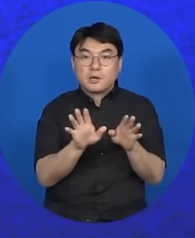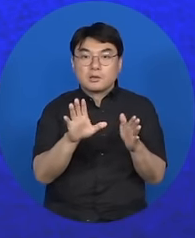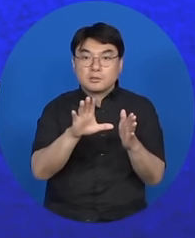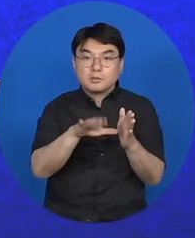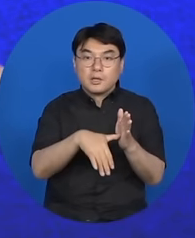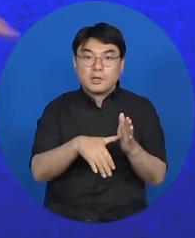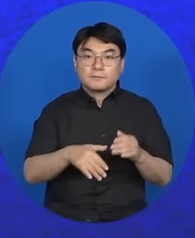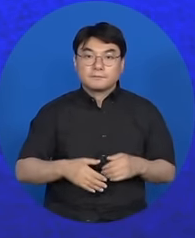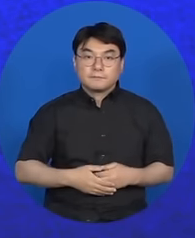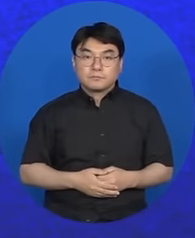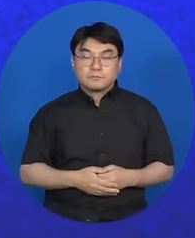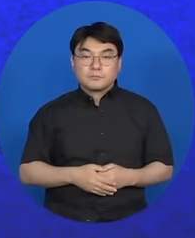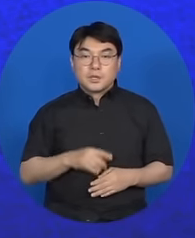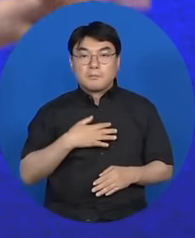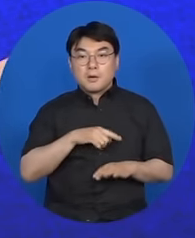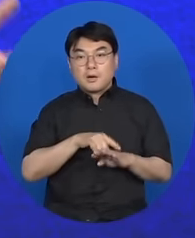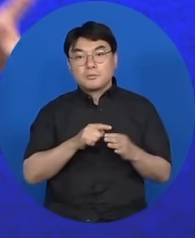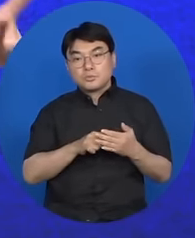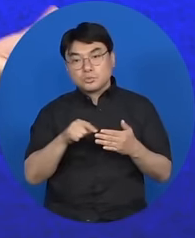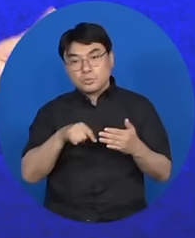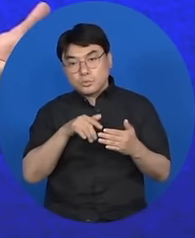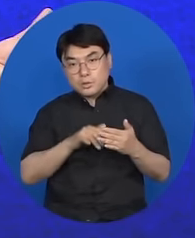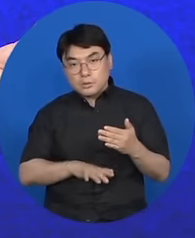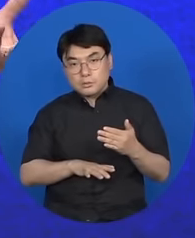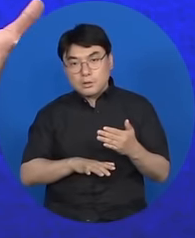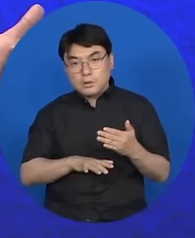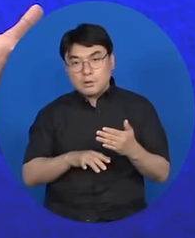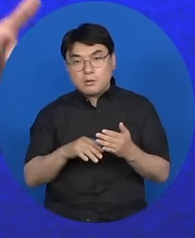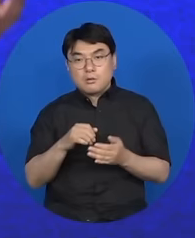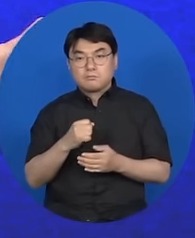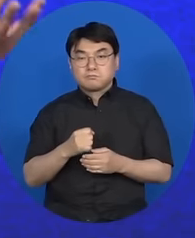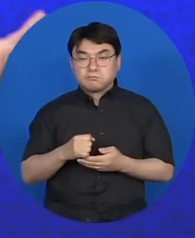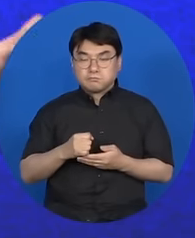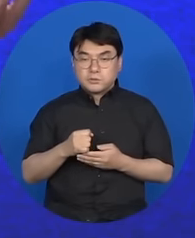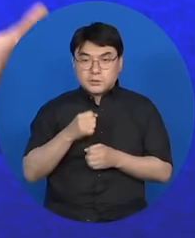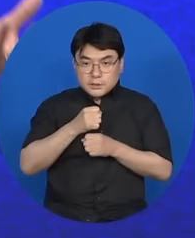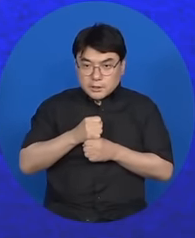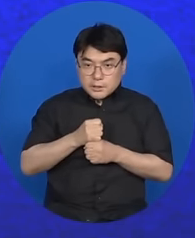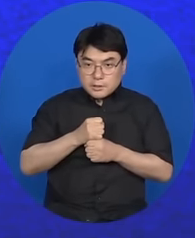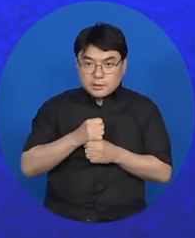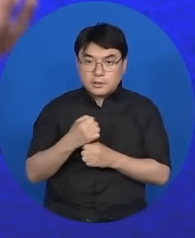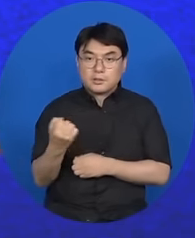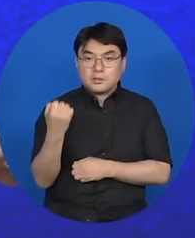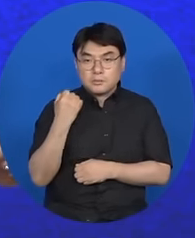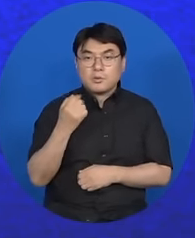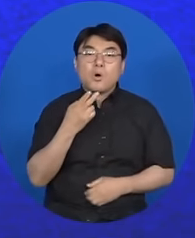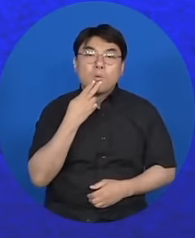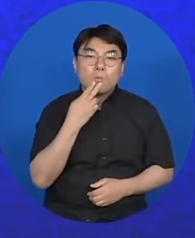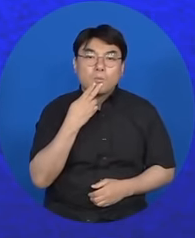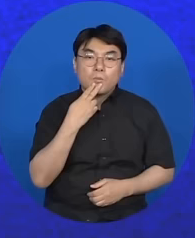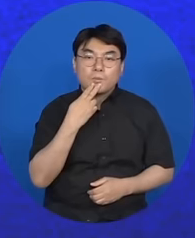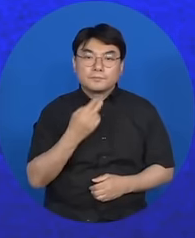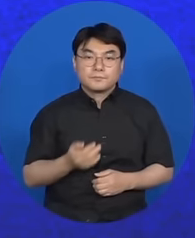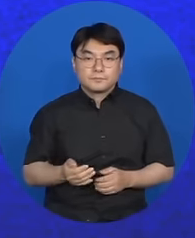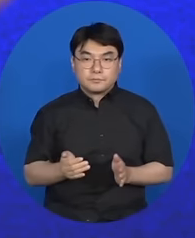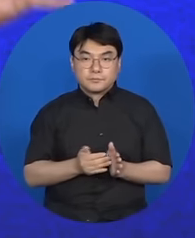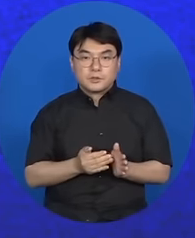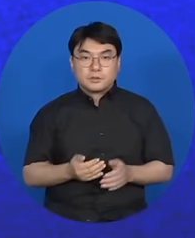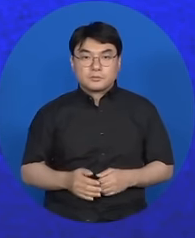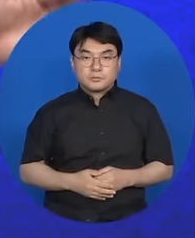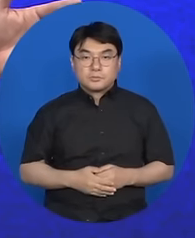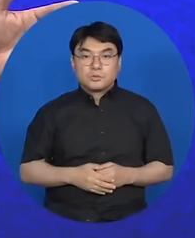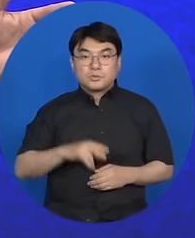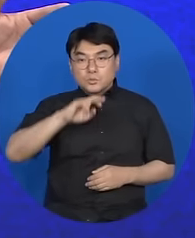안에는 이것이 사라졌을 때 이것을 지탱할 만한 어떤 내면의 힘이 존재하지 않았었습니다. 그